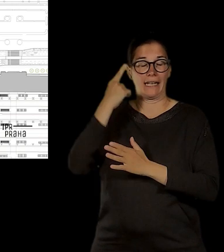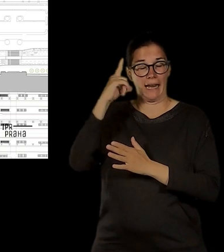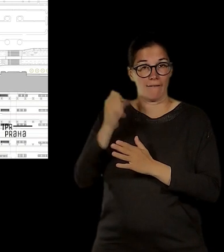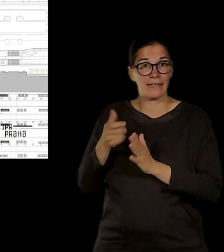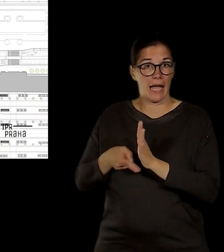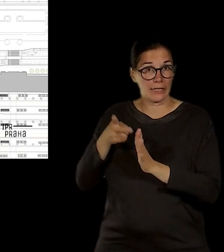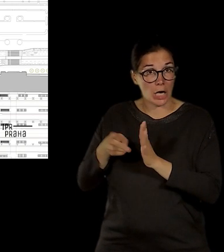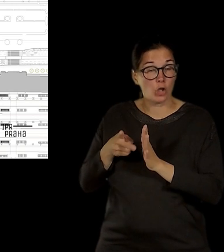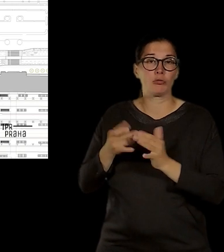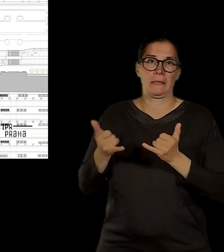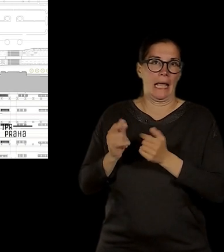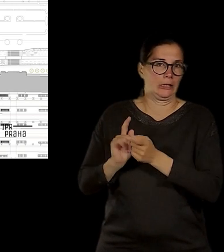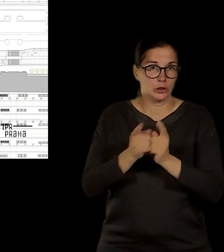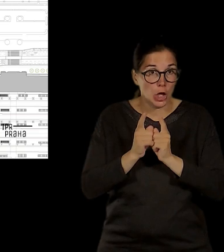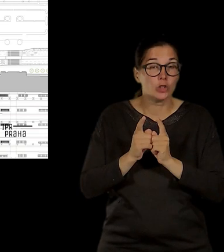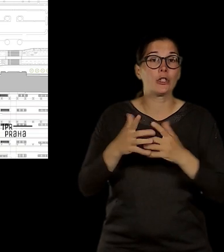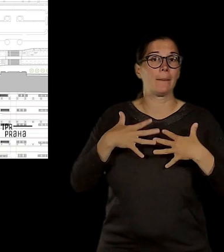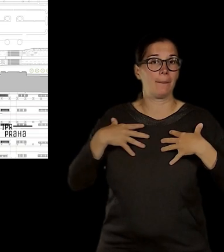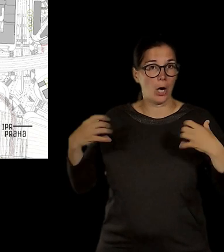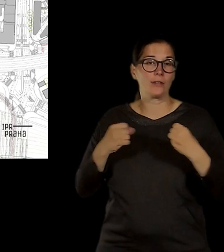podzim budeme vědět vítěze.